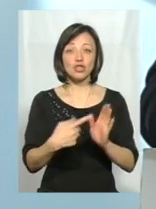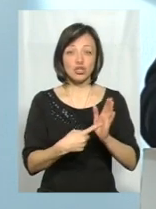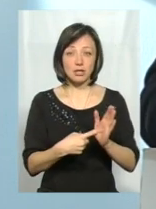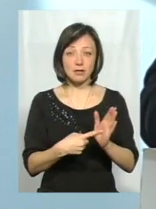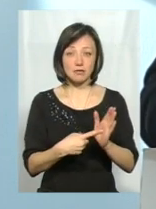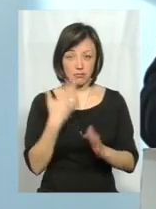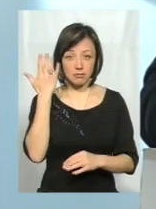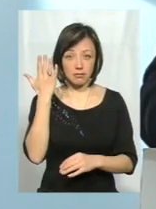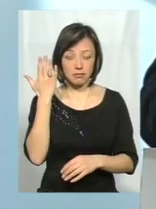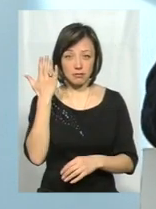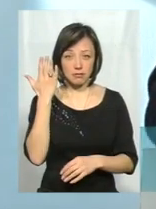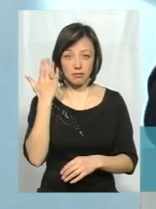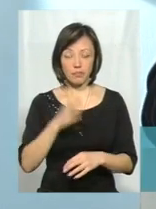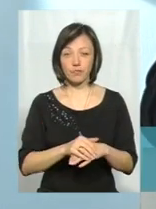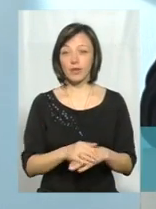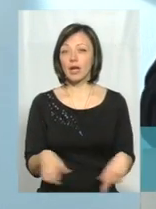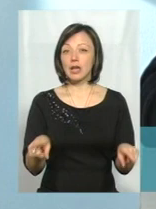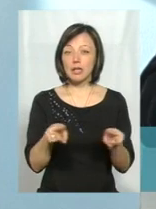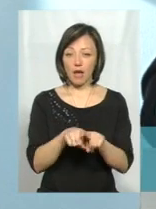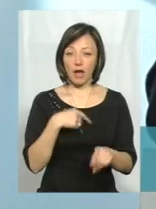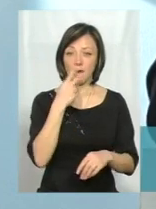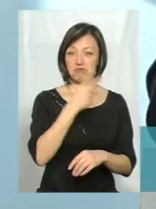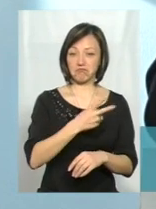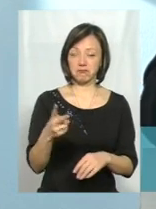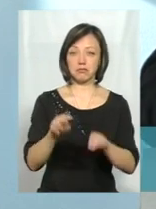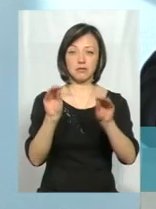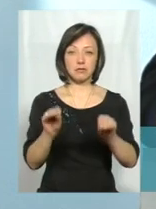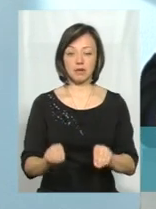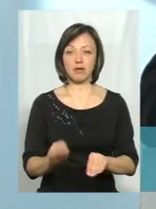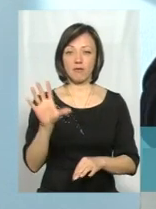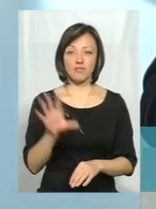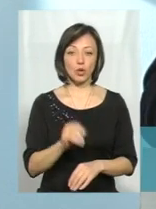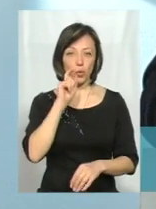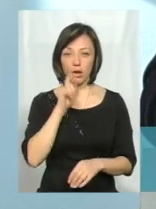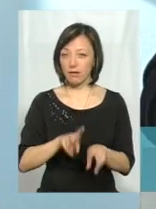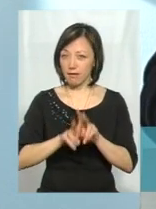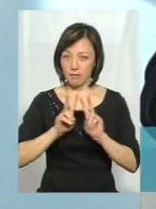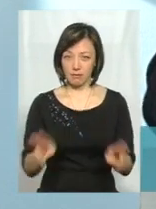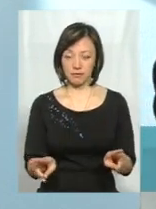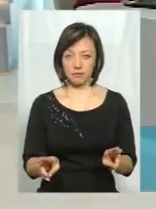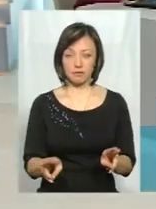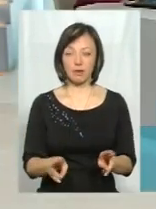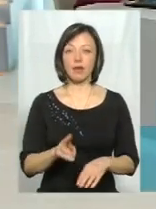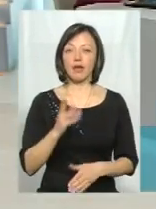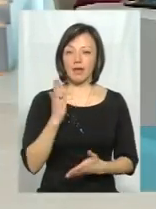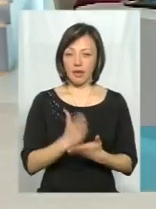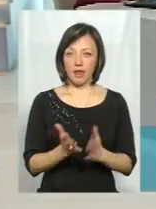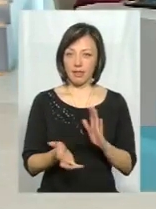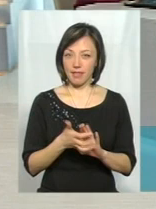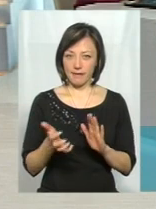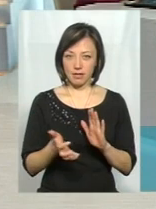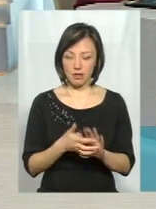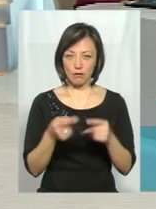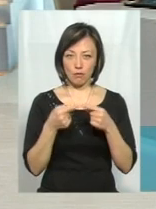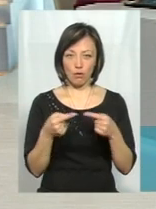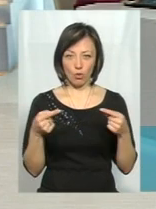36. І так я дивлюся по статистиці по всій Україні. Раз є дефіцит